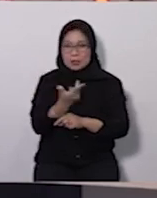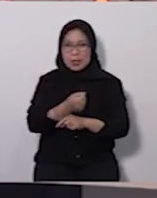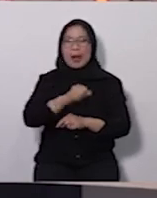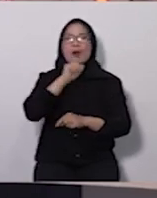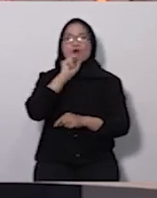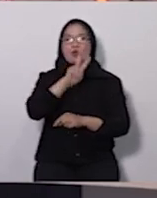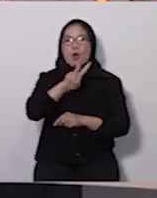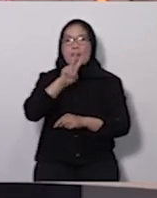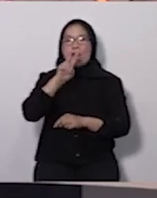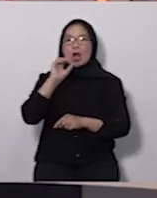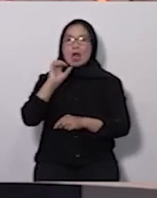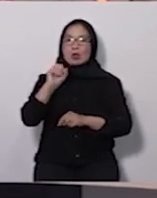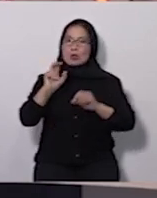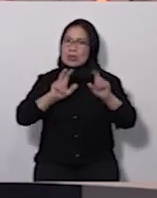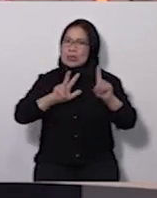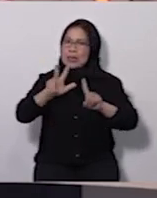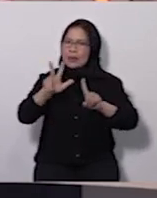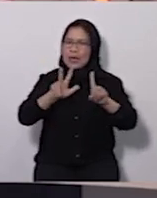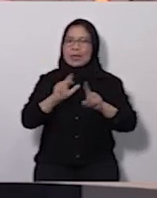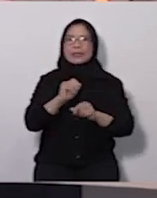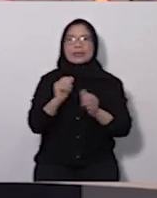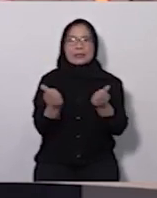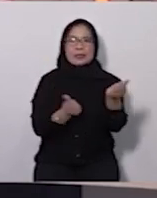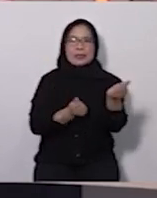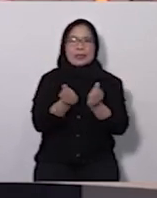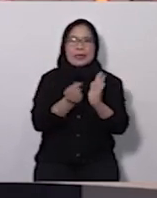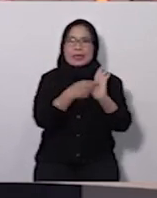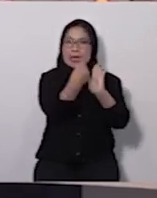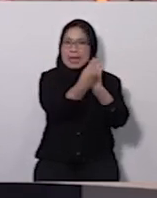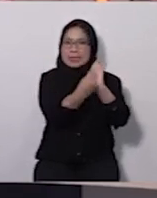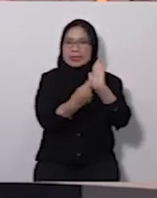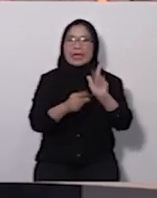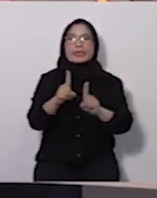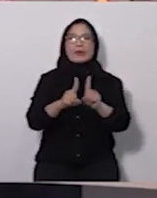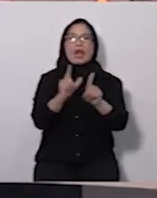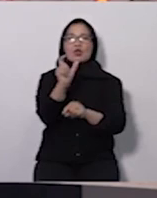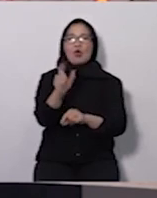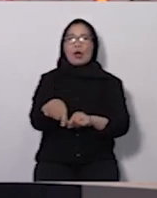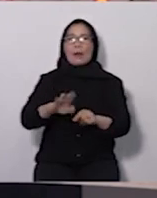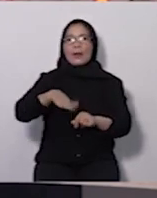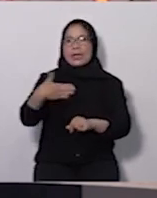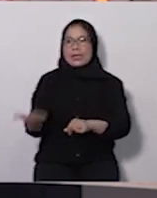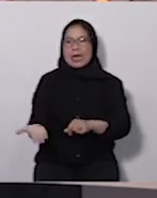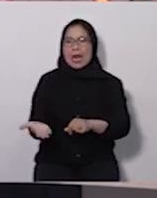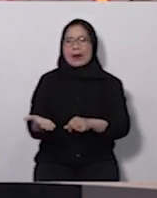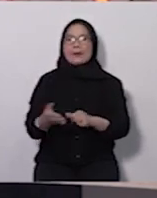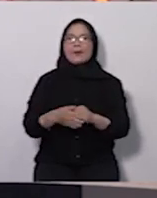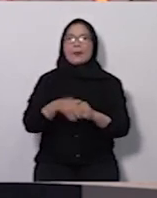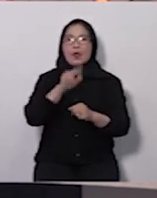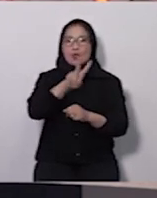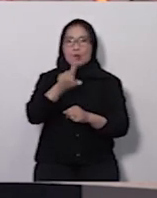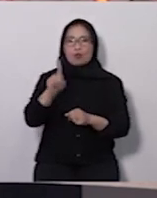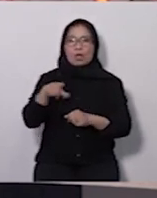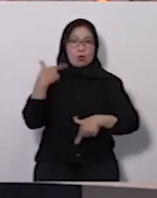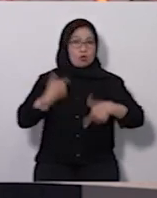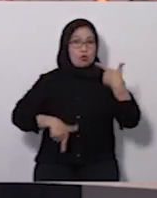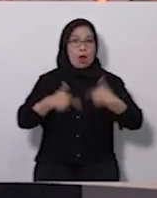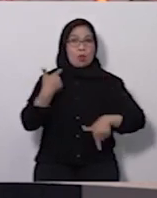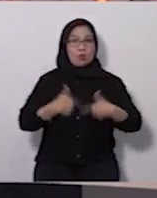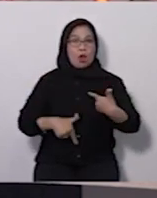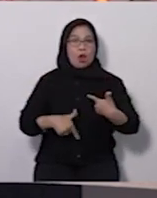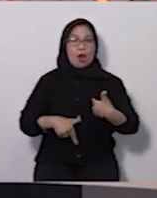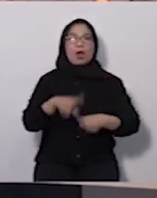213 kejadian dengan rincian 11 orang meninggal dunia 21 orang Luka berat